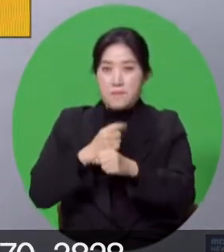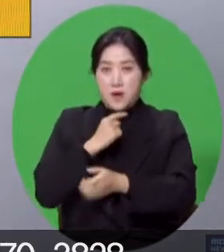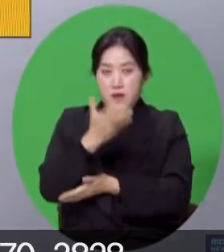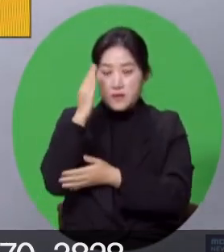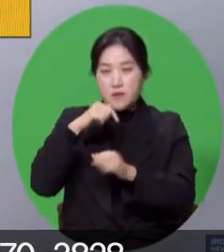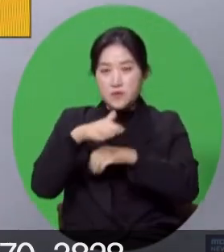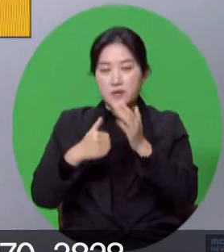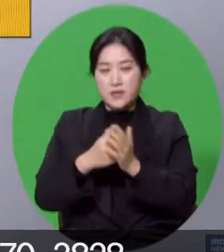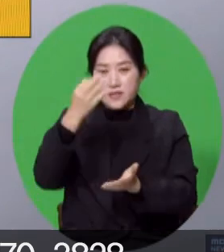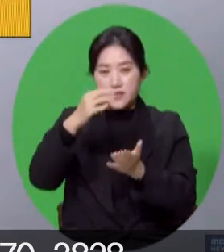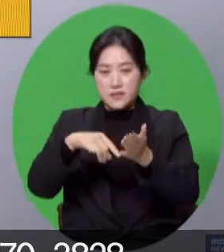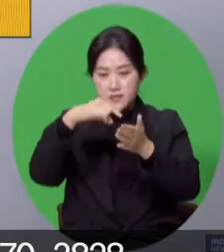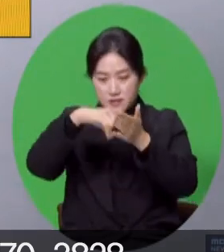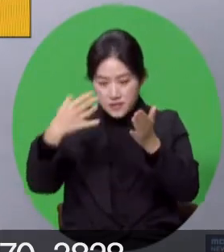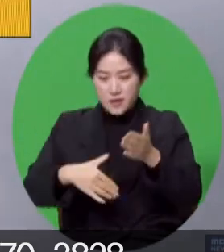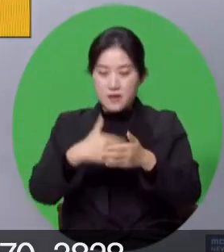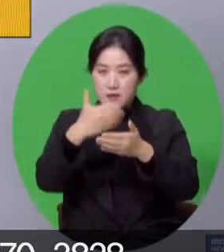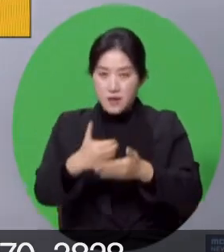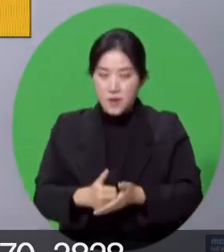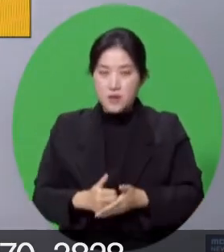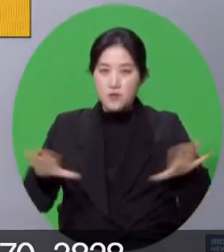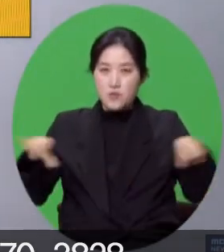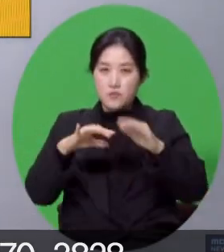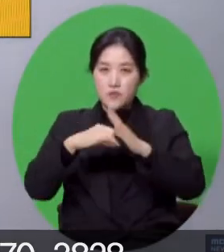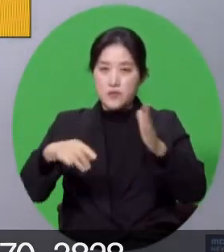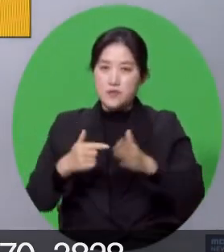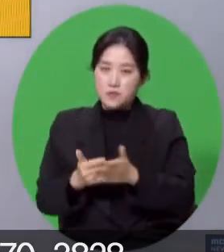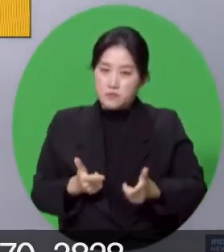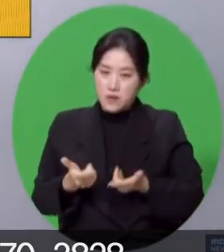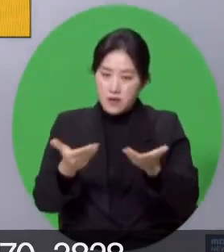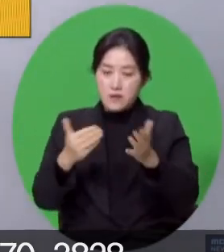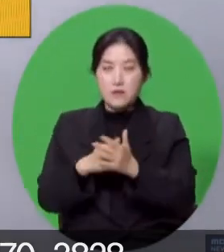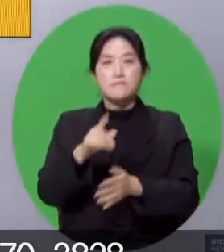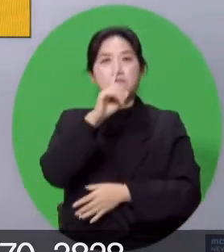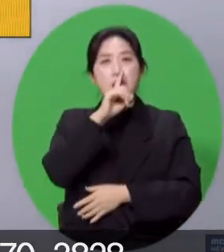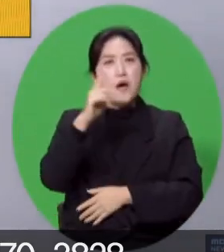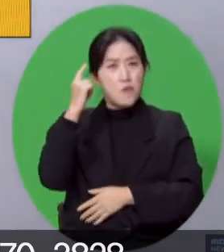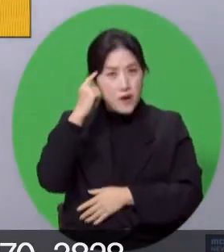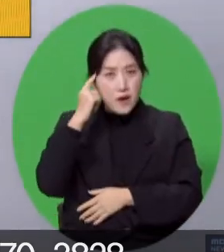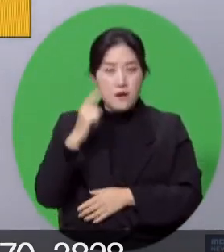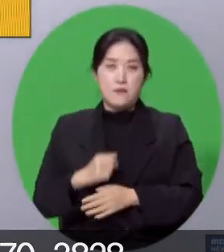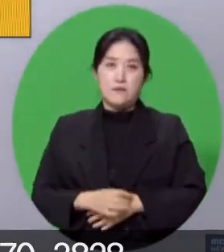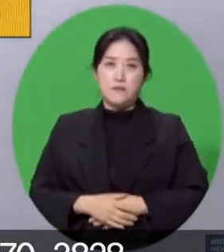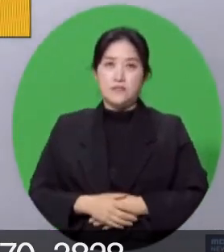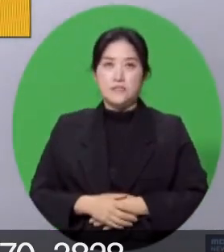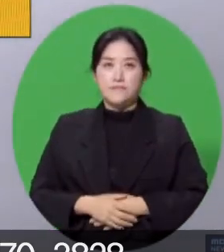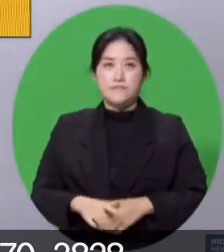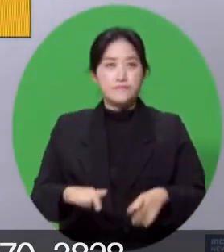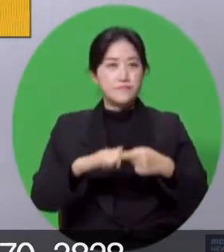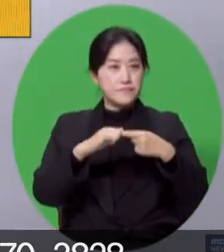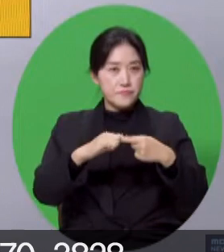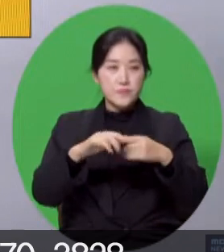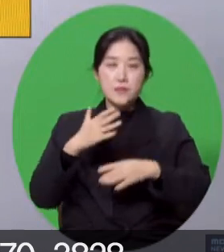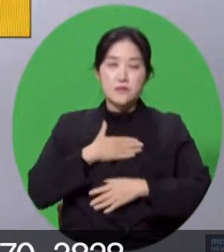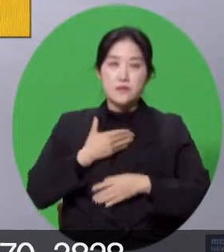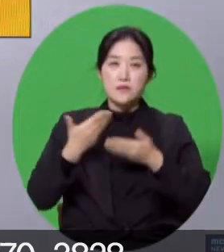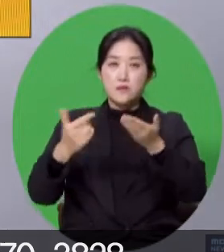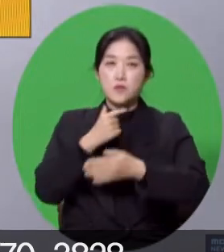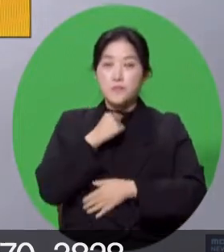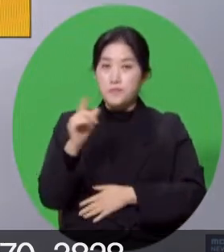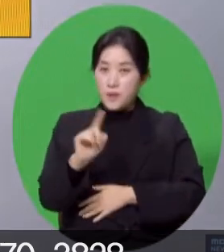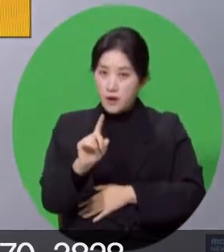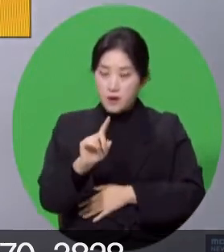재산세 감면하고 또 종부세 완화할 때 한마디도 안 하셨어요. 왜 침묵하셨습니까? 첫째로 제가 드리는